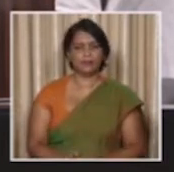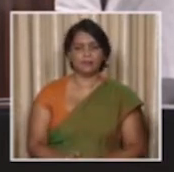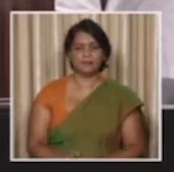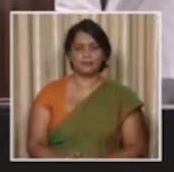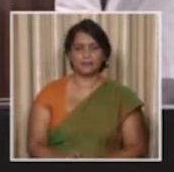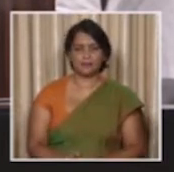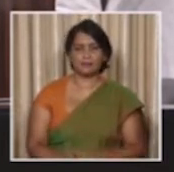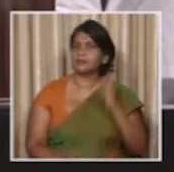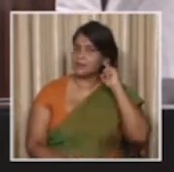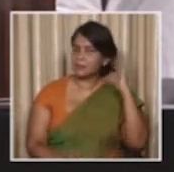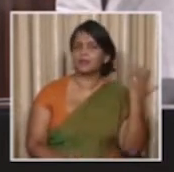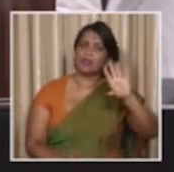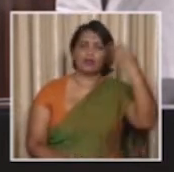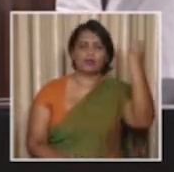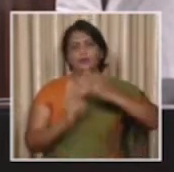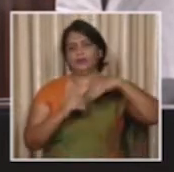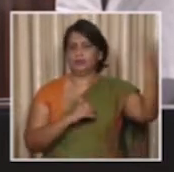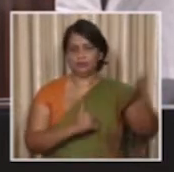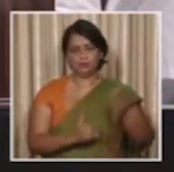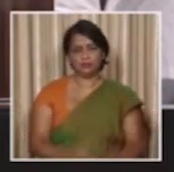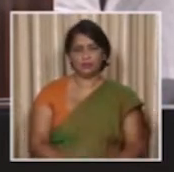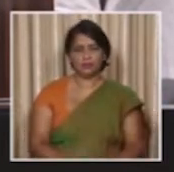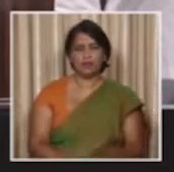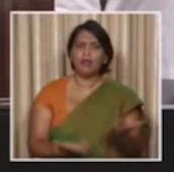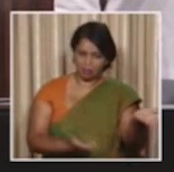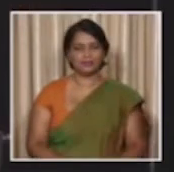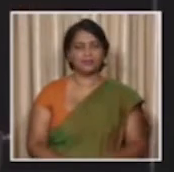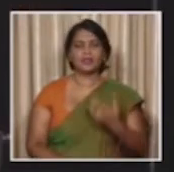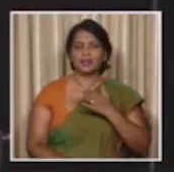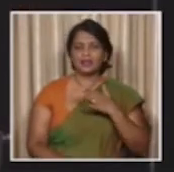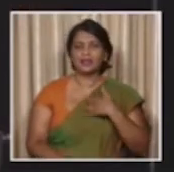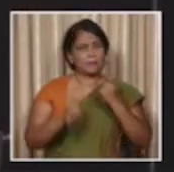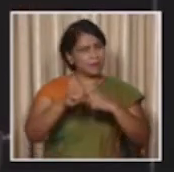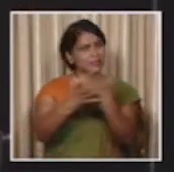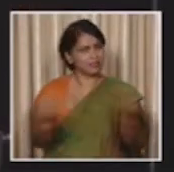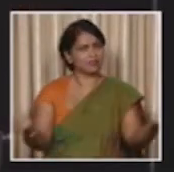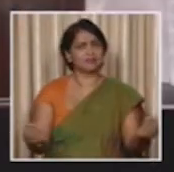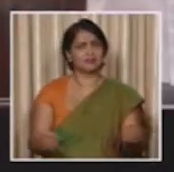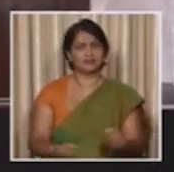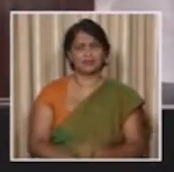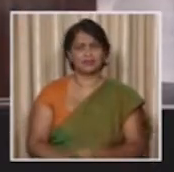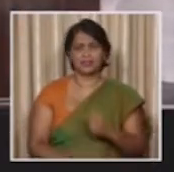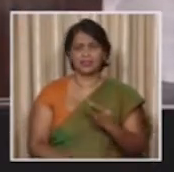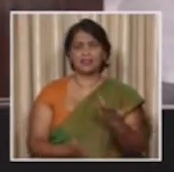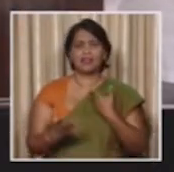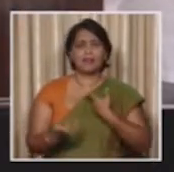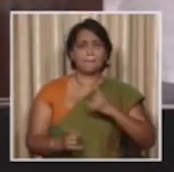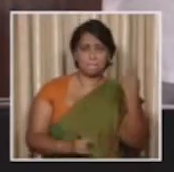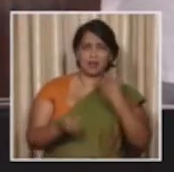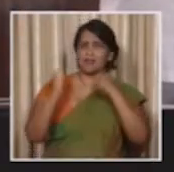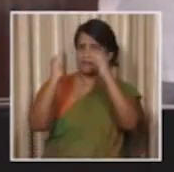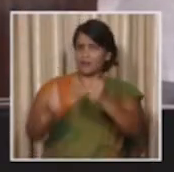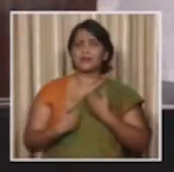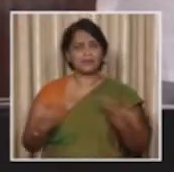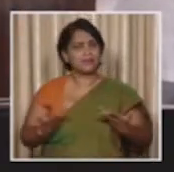මට ඇහෙන්නේ නැත්නම් වෙන දවසක ඉදිරිපත් කරන්න. ඒව කරන්න බෑ. එනා ඉදිරිපත් කරන්න. ප්‍රශ්න විසඳන්නකෝ. ප්‍රශ්න විසඳන්න කියන බලෙන් වාඩි කරන්න බෑනේ